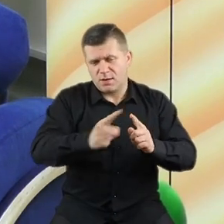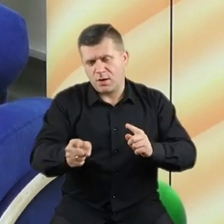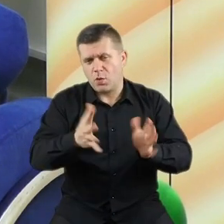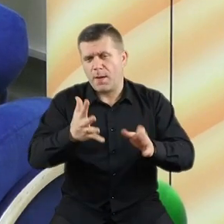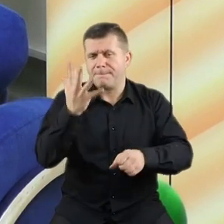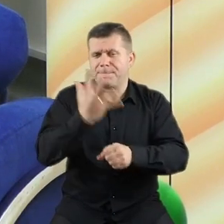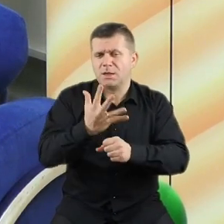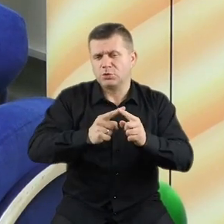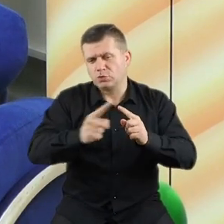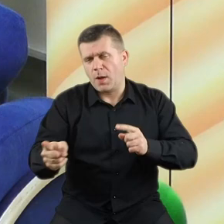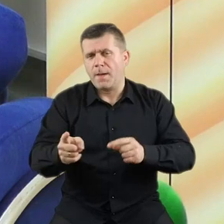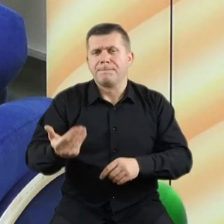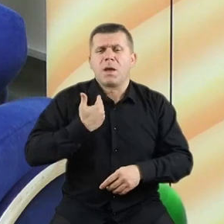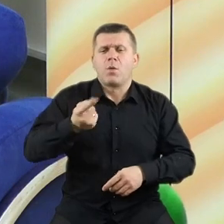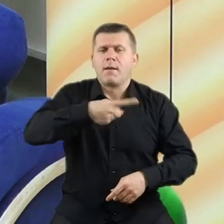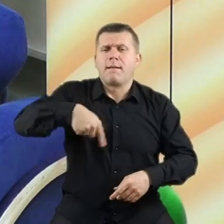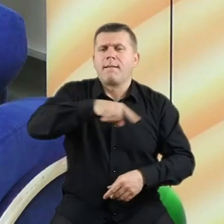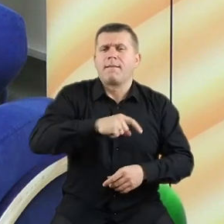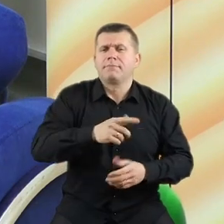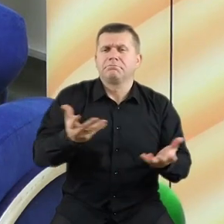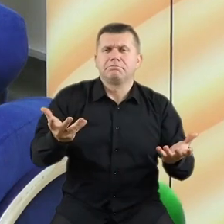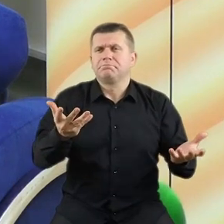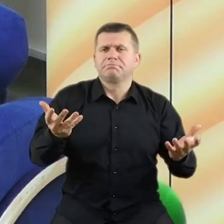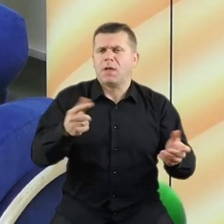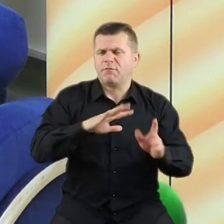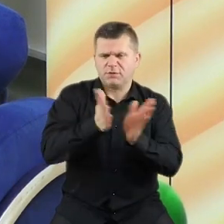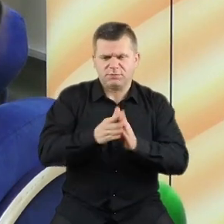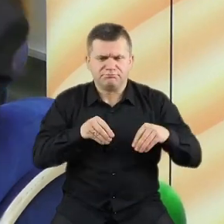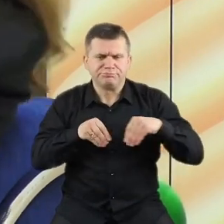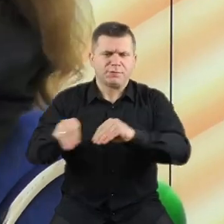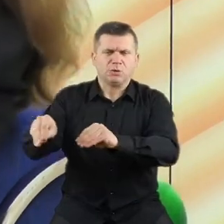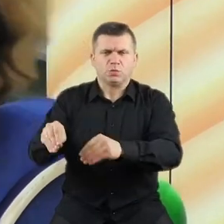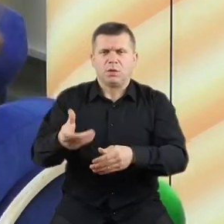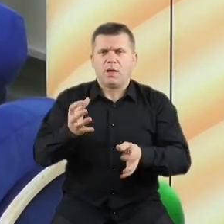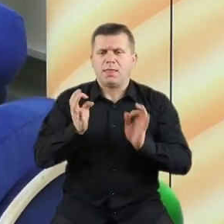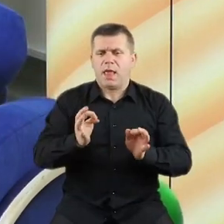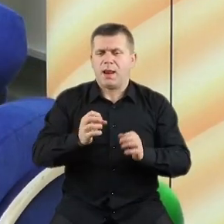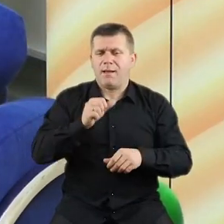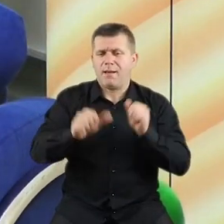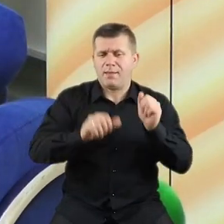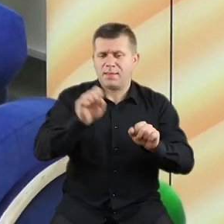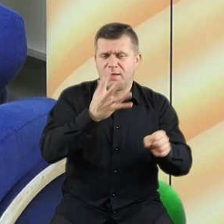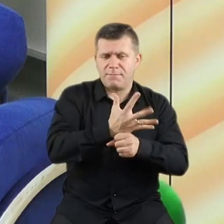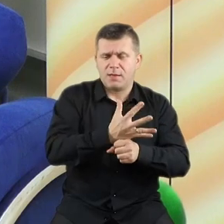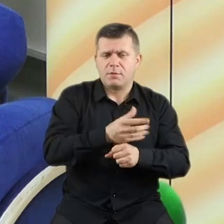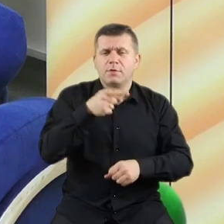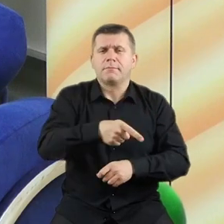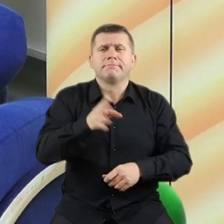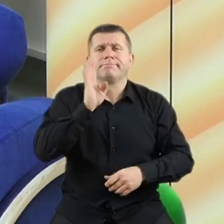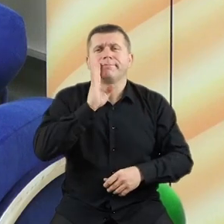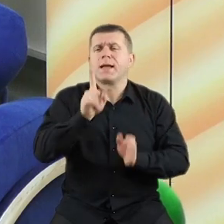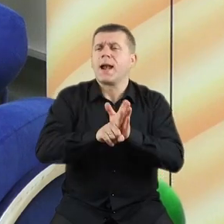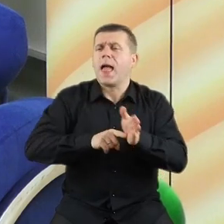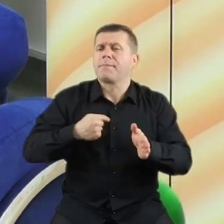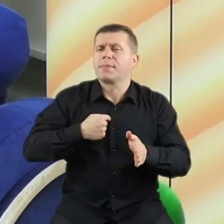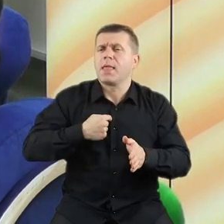to lata 50. były jeszcze czymś takim, a teraz już się przesunęło wszystko o dekadę. Teraz lata 50. są tym,